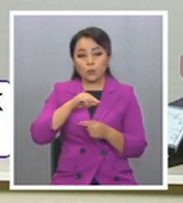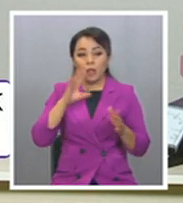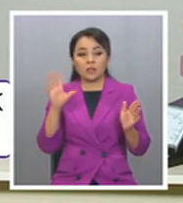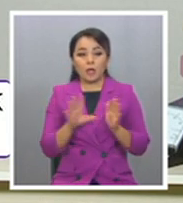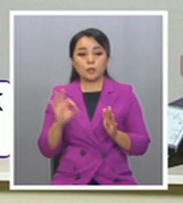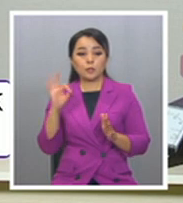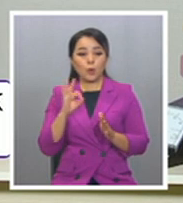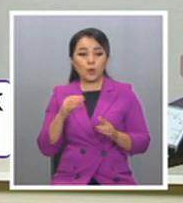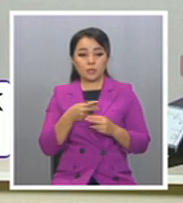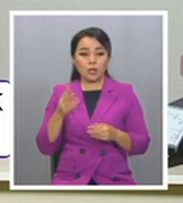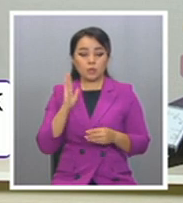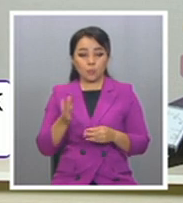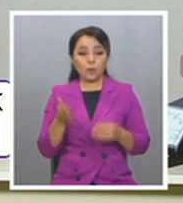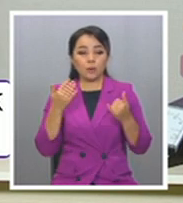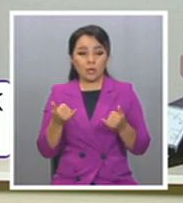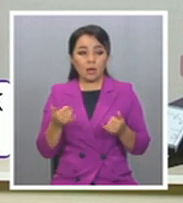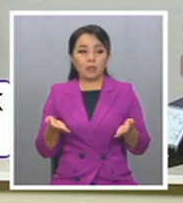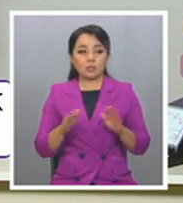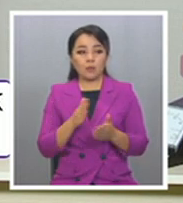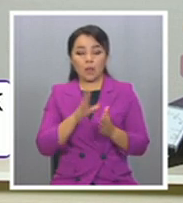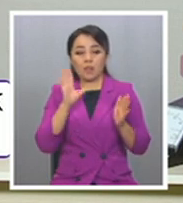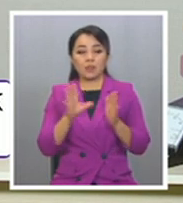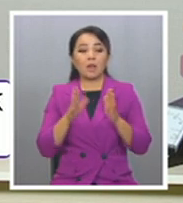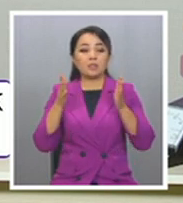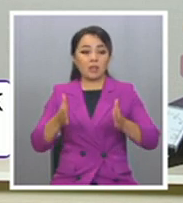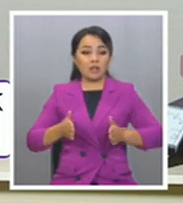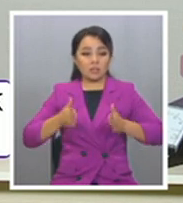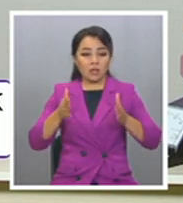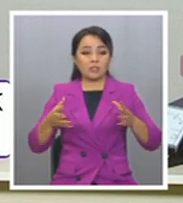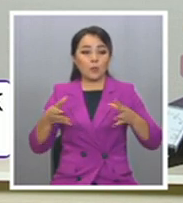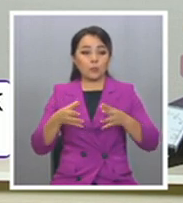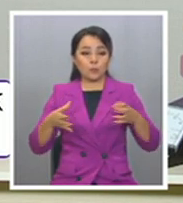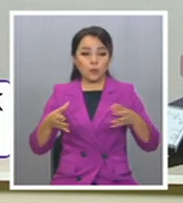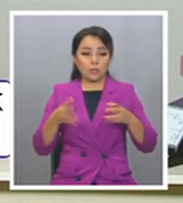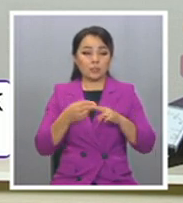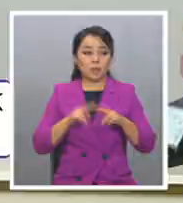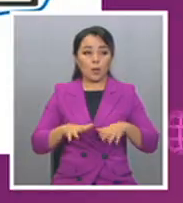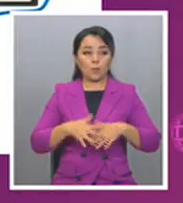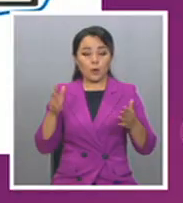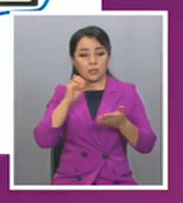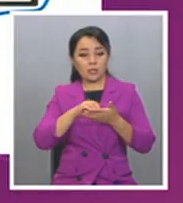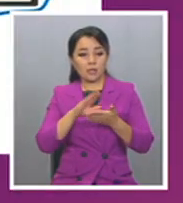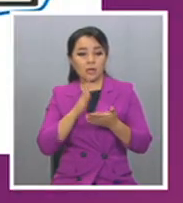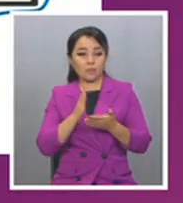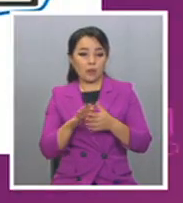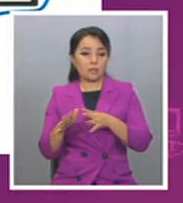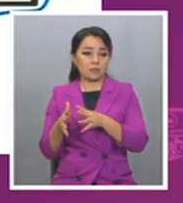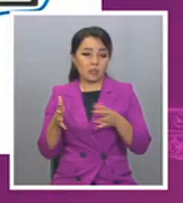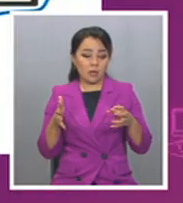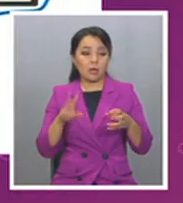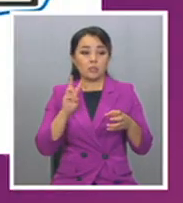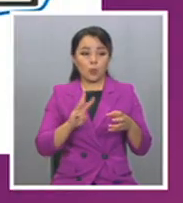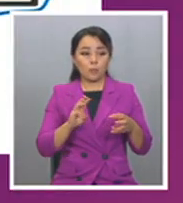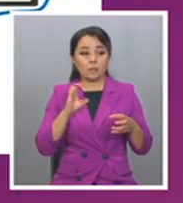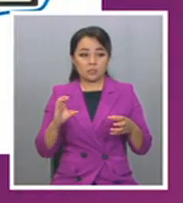тең болады, ал конденсатордағы электроөрісінің энергиясы максимум мәніне ие болады. Яғни W-сы тең